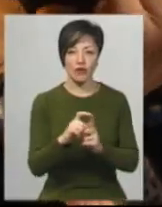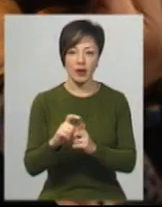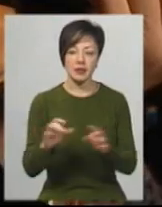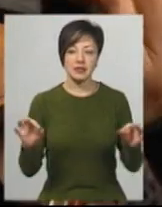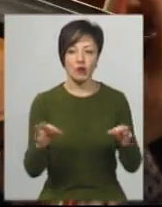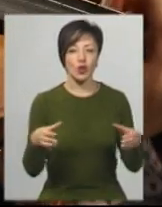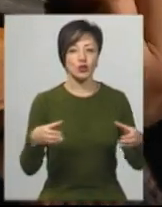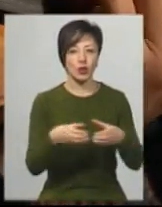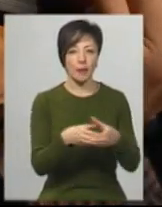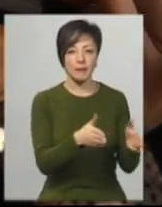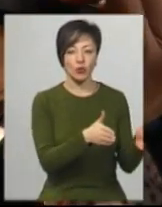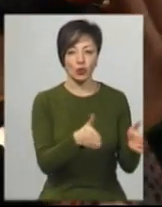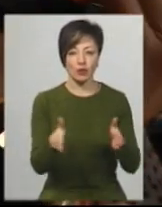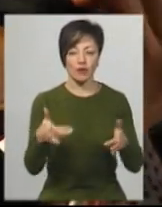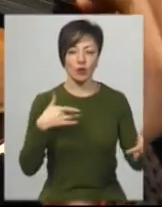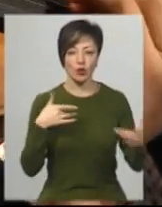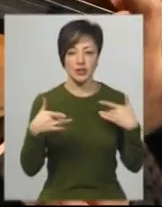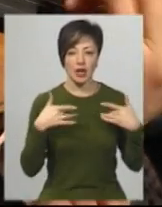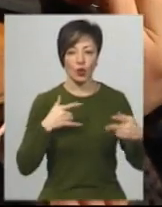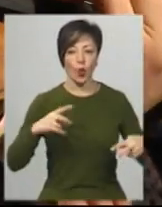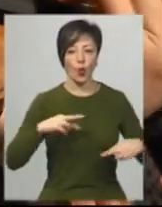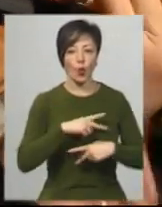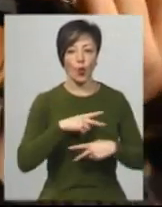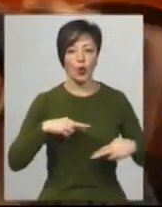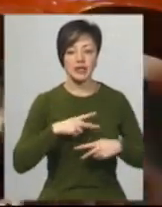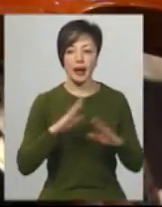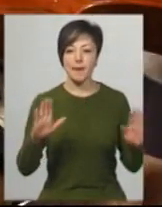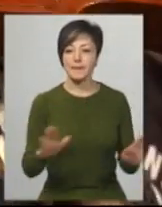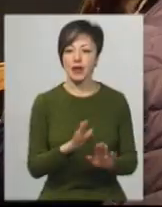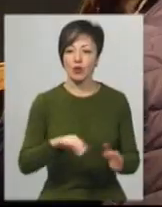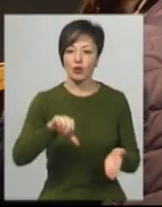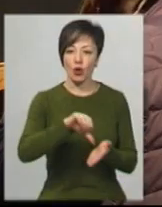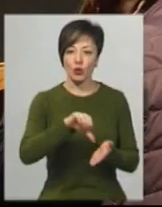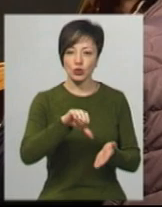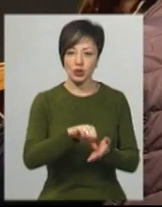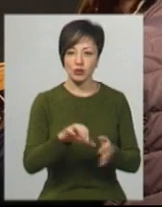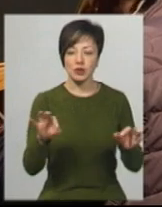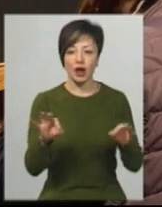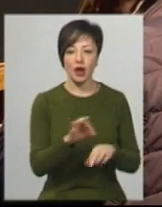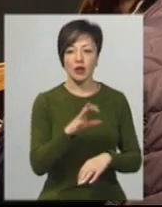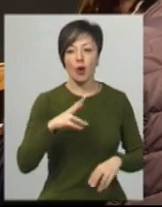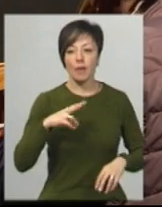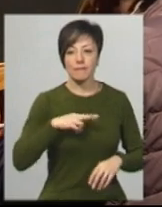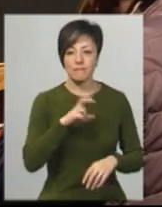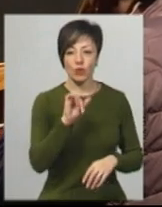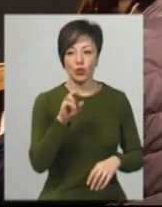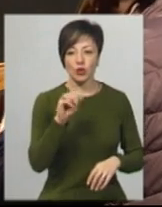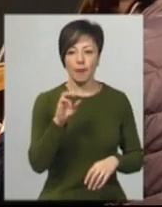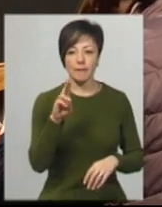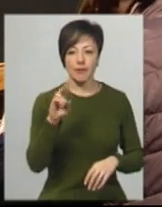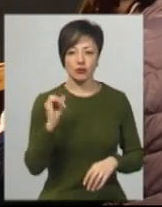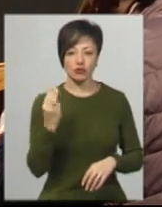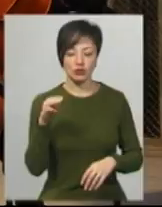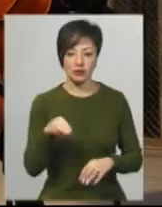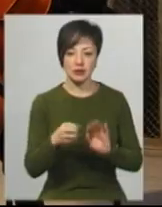симфонічний оркестр підготував концерт угорських мелодій за участю солістів з Будапешту. Відбудеться він 19 січня о 17-й